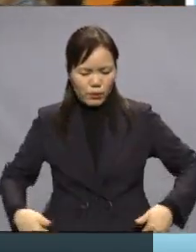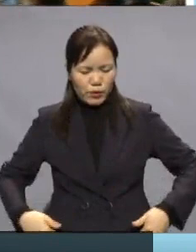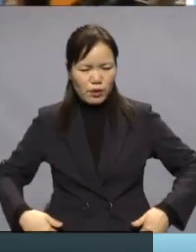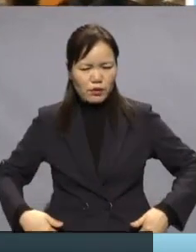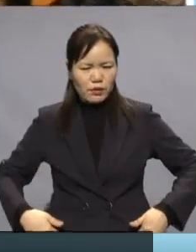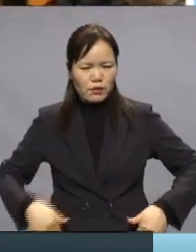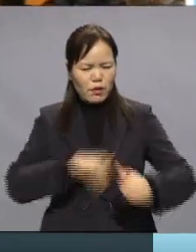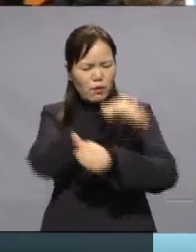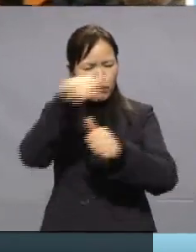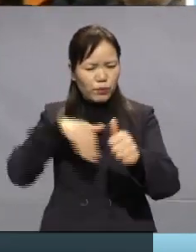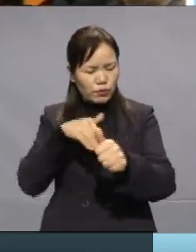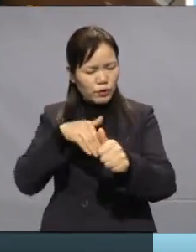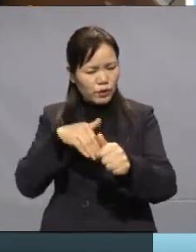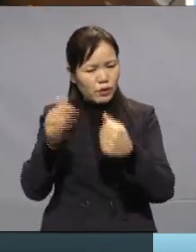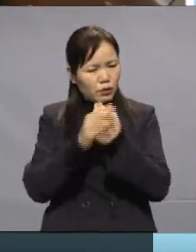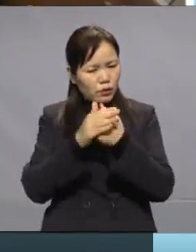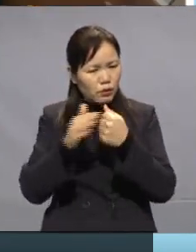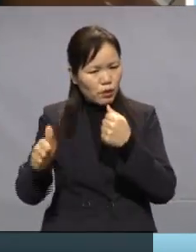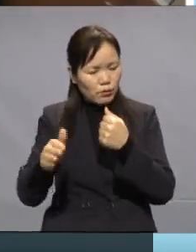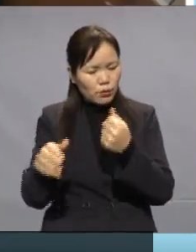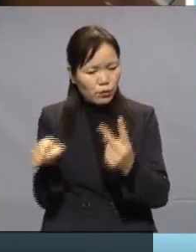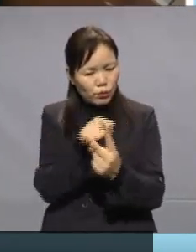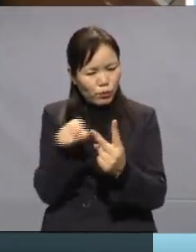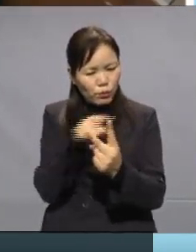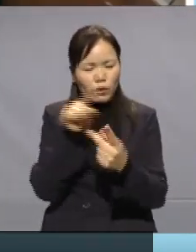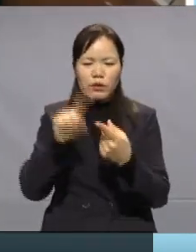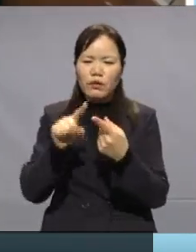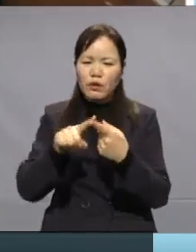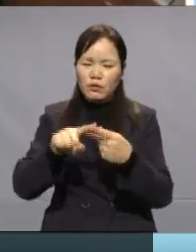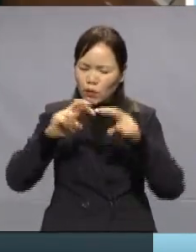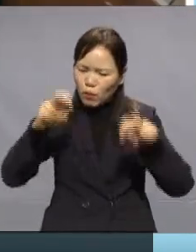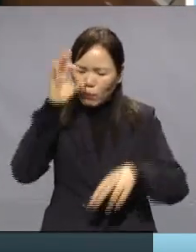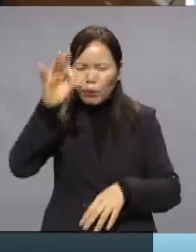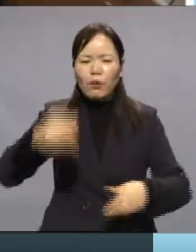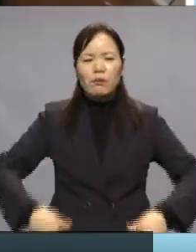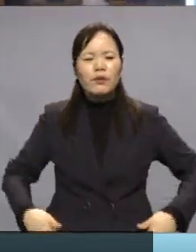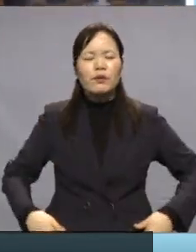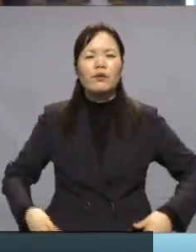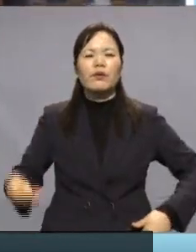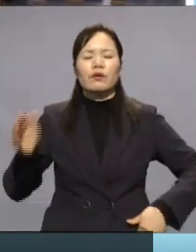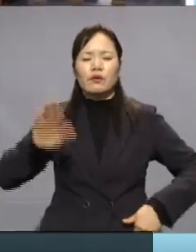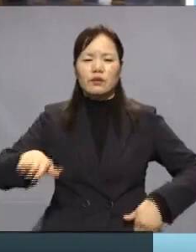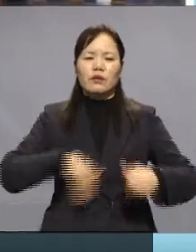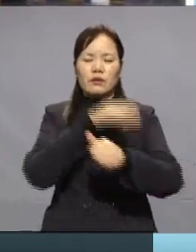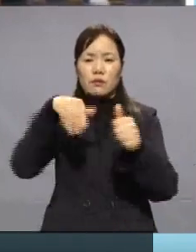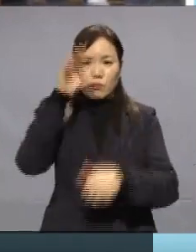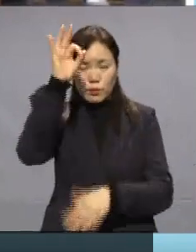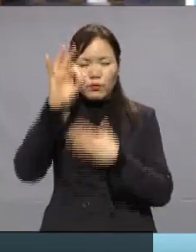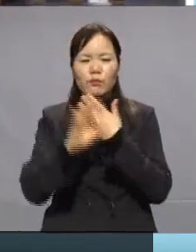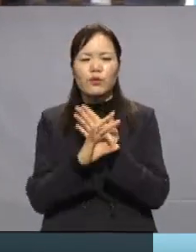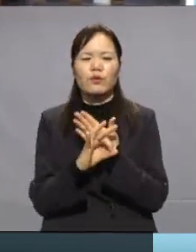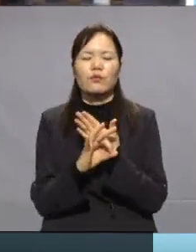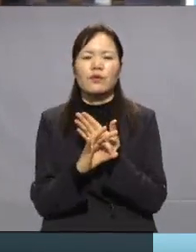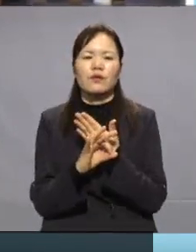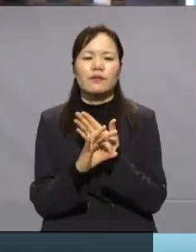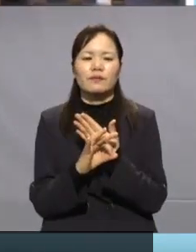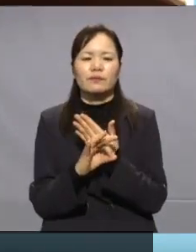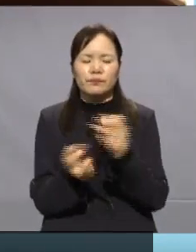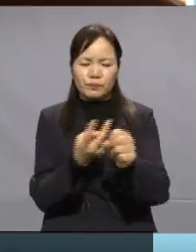하는이 여론의 강해서 그렇게 한 것인지 그거는 좀 따져봐야 할 일입니다만 현재 나오는 여론조사상 보면 어쨌든